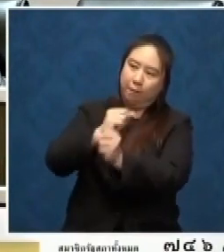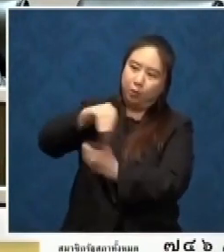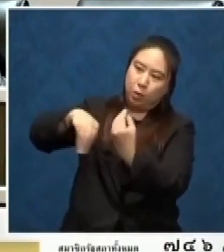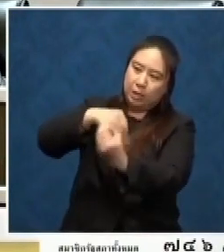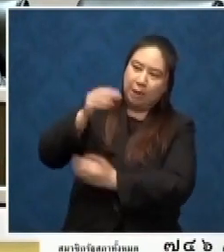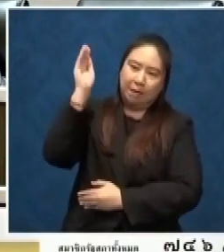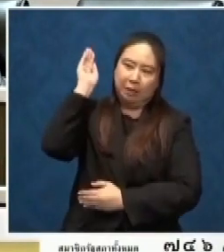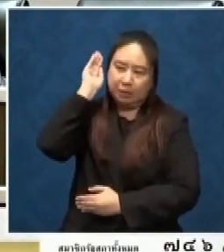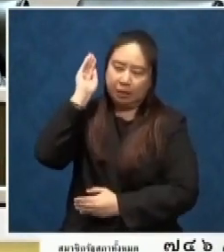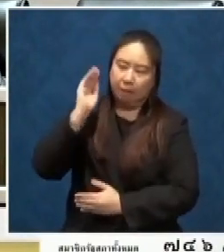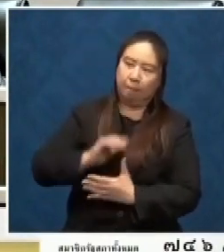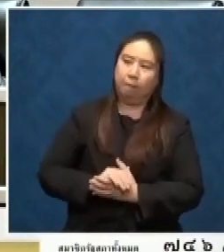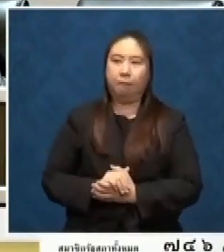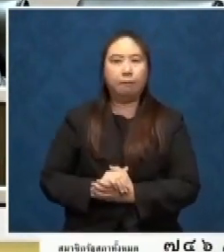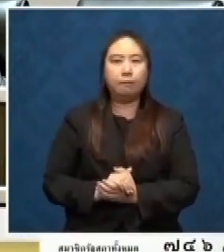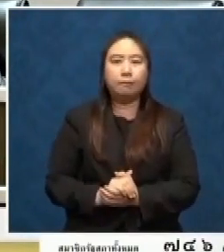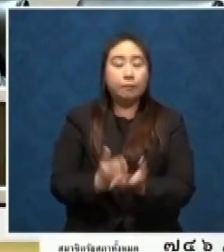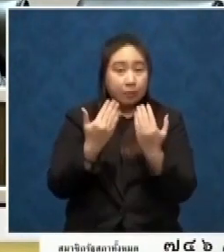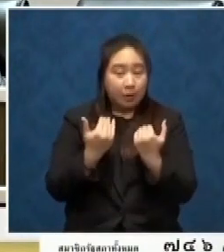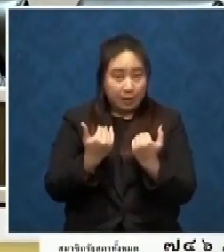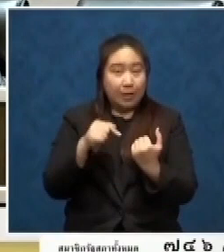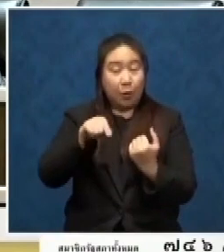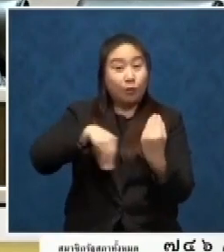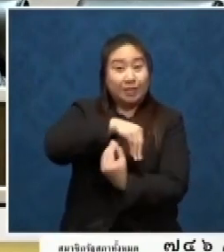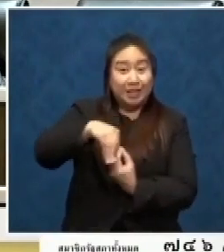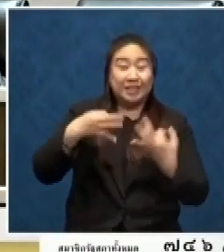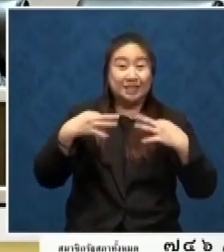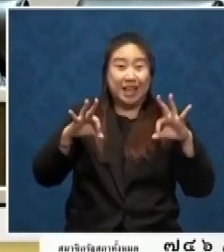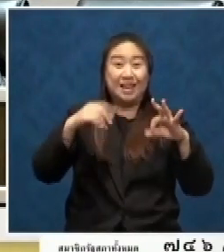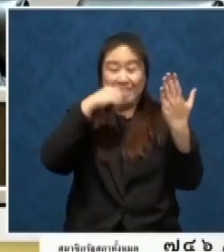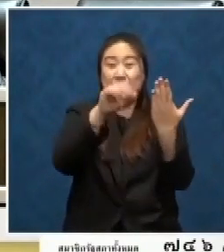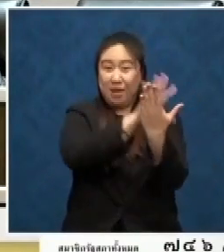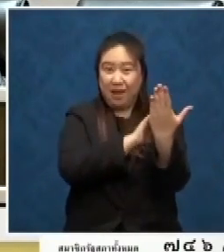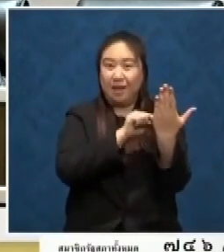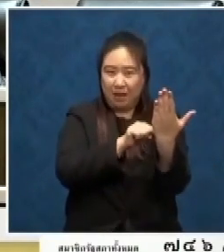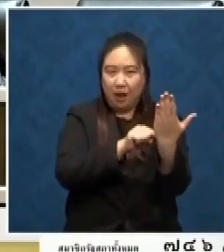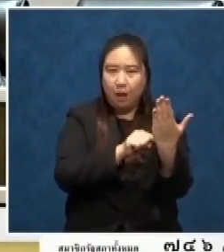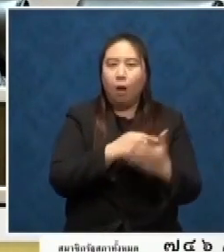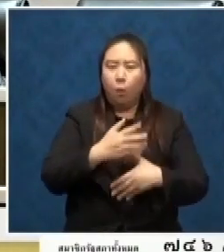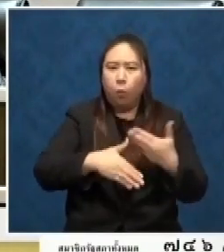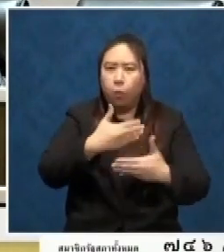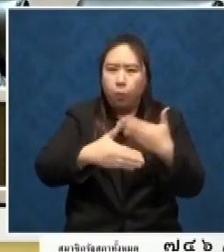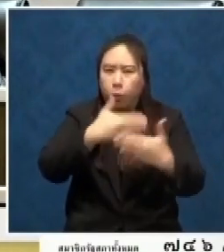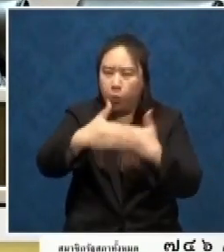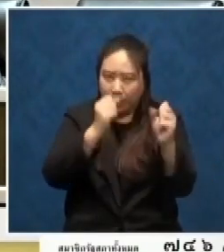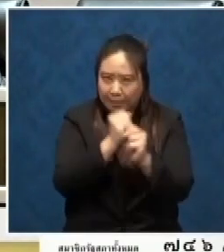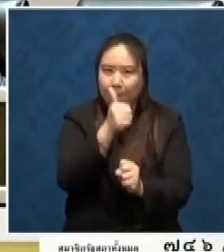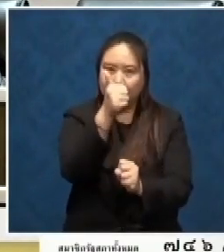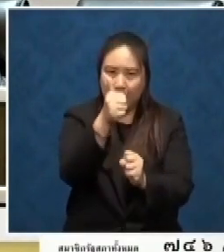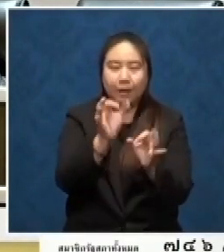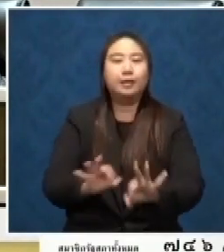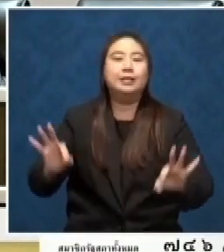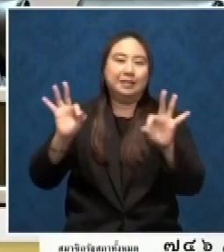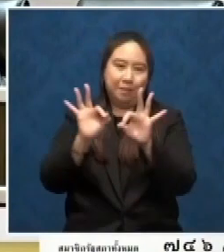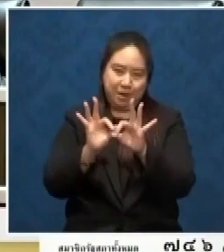ธุรกิจเป็นการเมืองอหลายคนเป็นคนดีแต่เพราะเกรงใจรุ่นพี่เลยเป็นที่น่าเสียดายบทเรียนเนี้ยเป็นบท